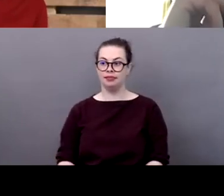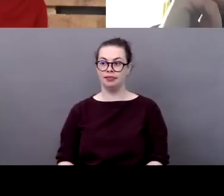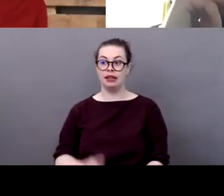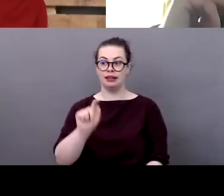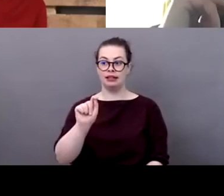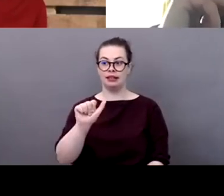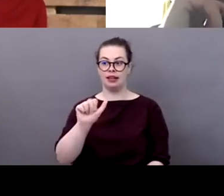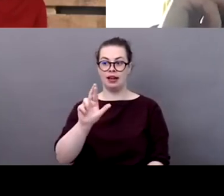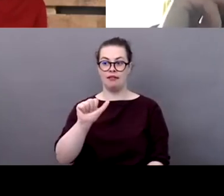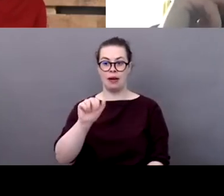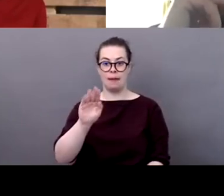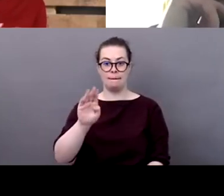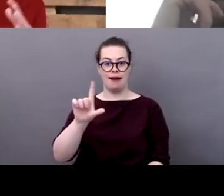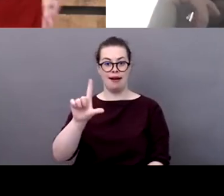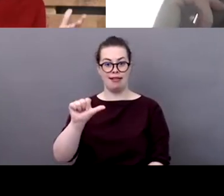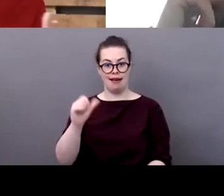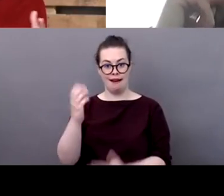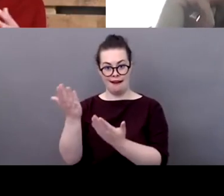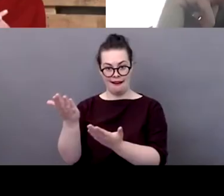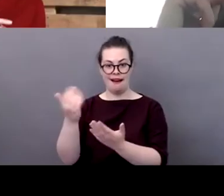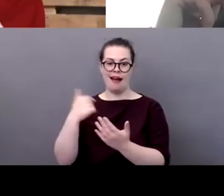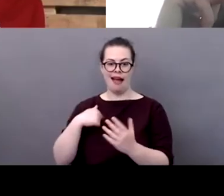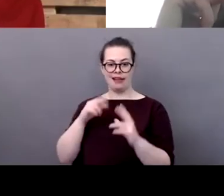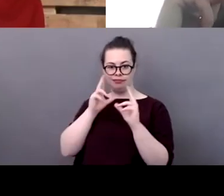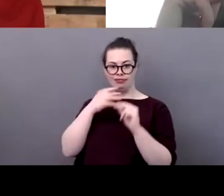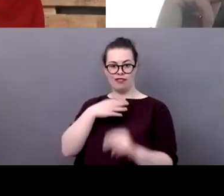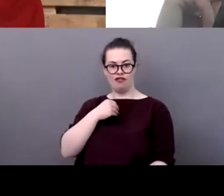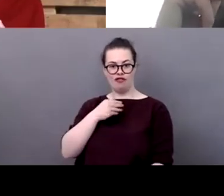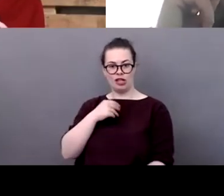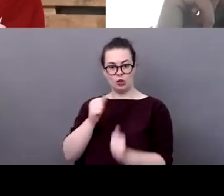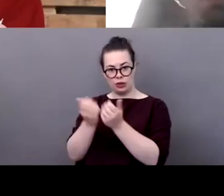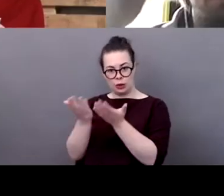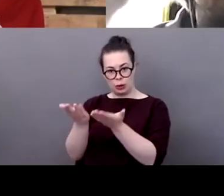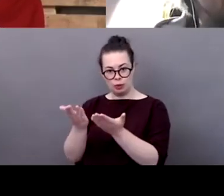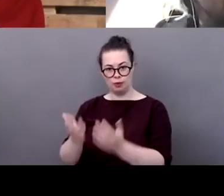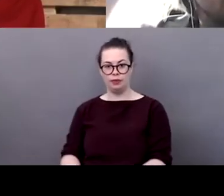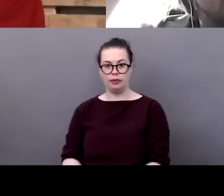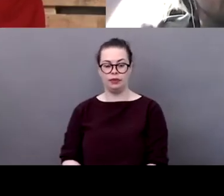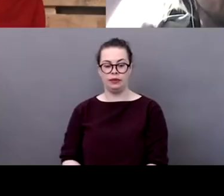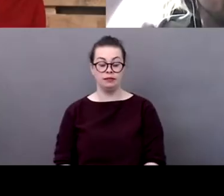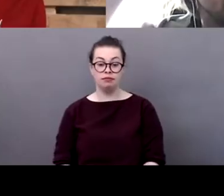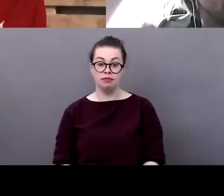Monsieur le Député, est-ce qu'on peut faire un point sur la situation actuellement